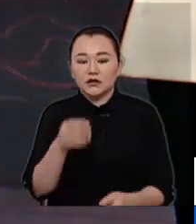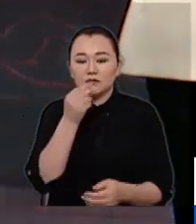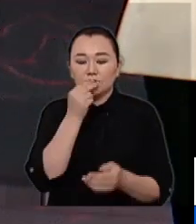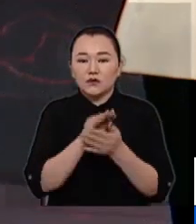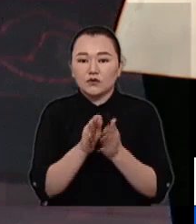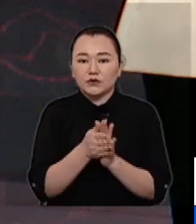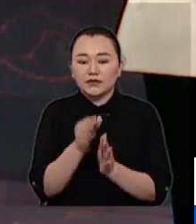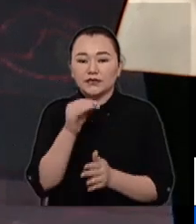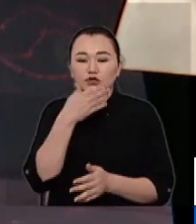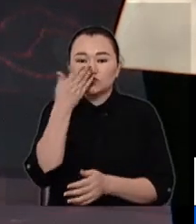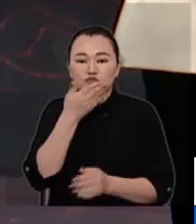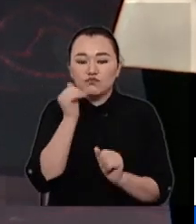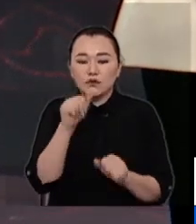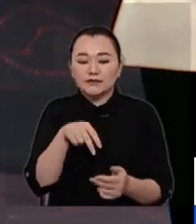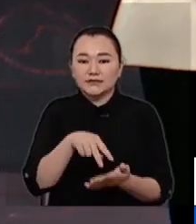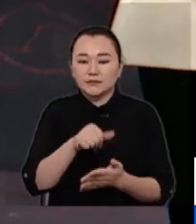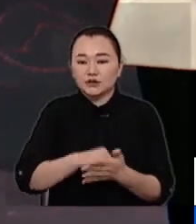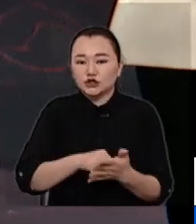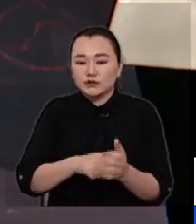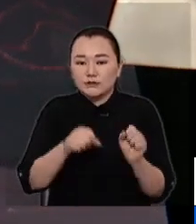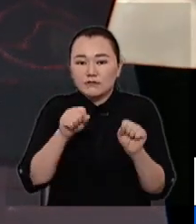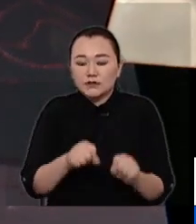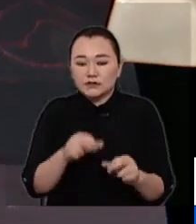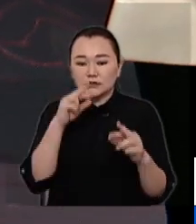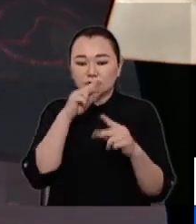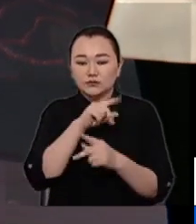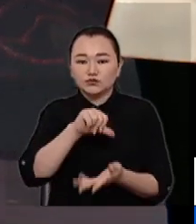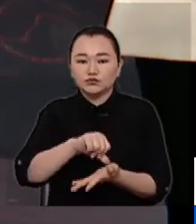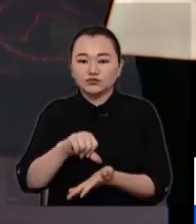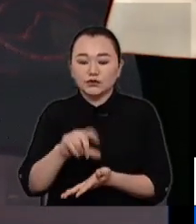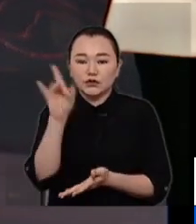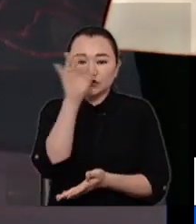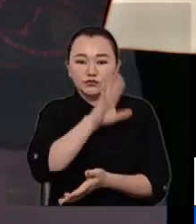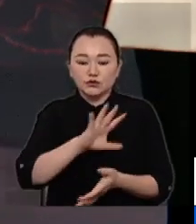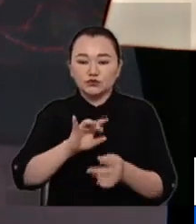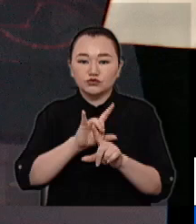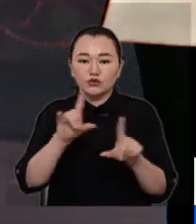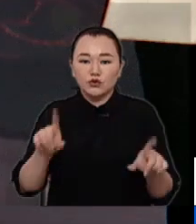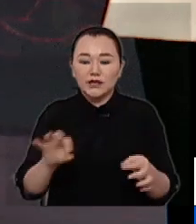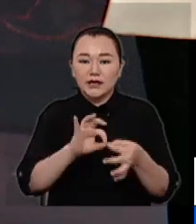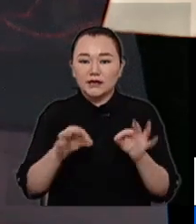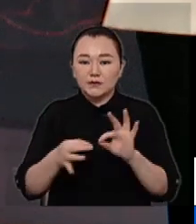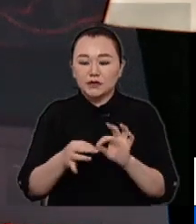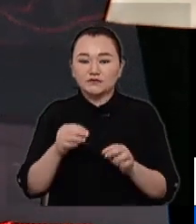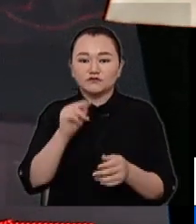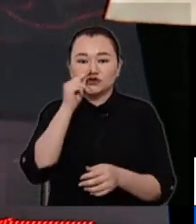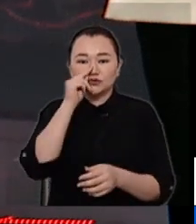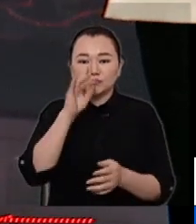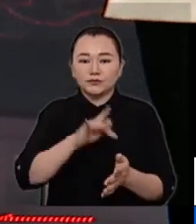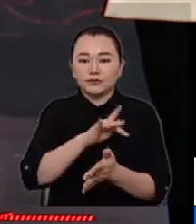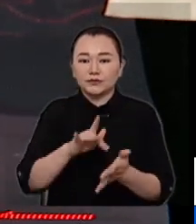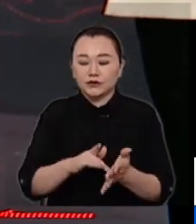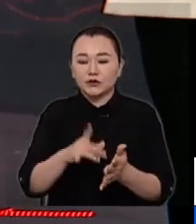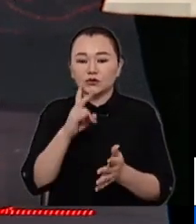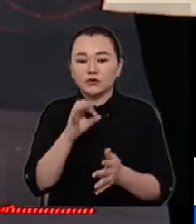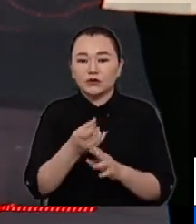Котлеты и суп могли стать причиной массового отравления участников республиканской школьной олимпиады в Шымкенте. По крайней мере,